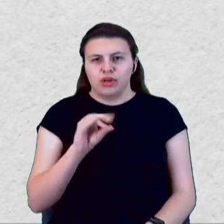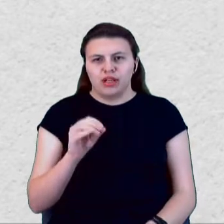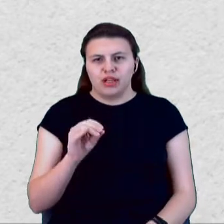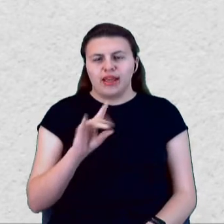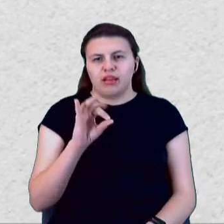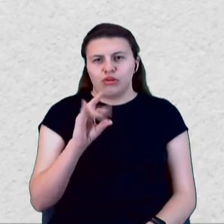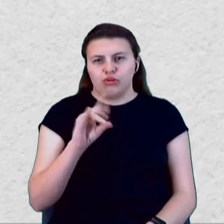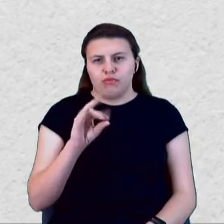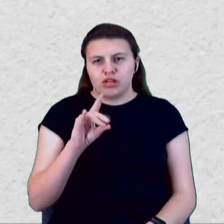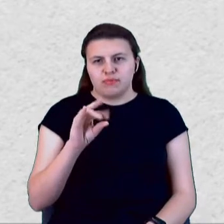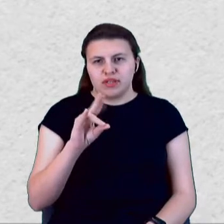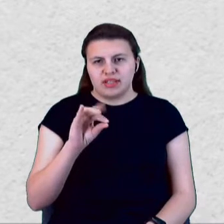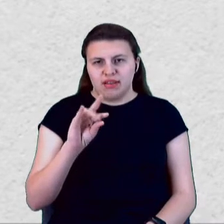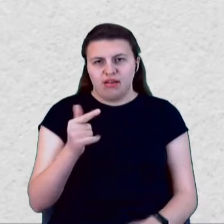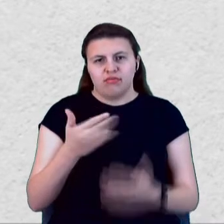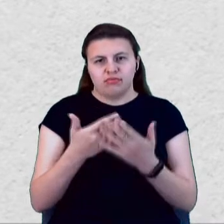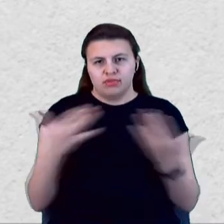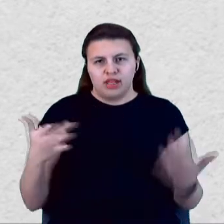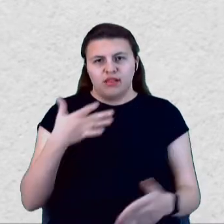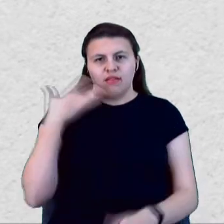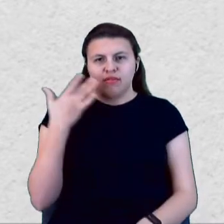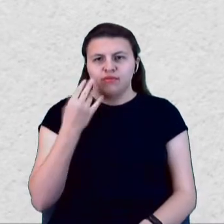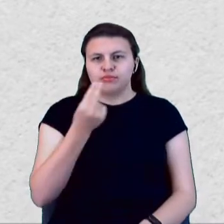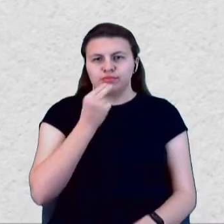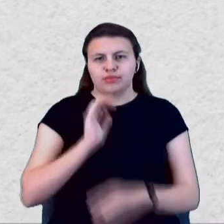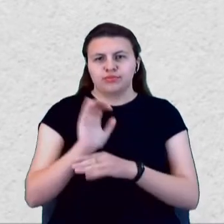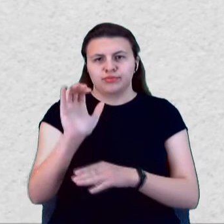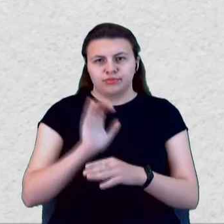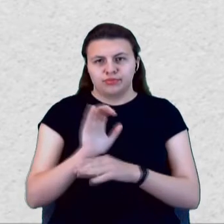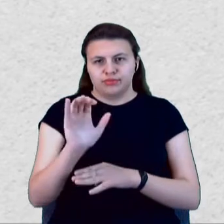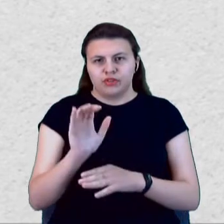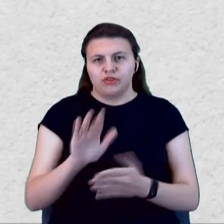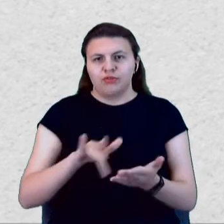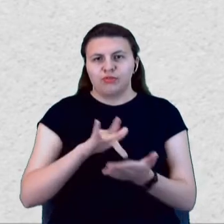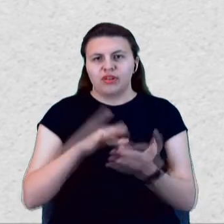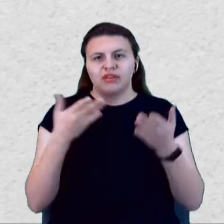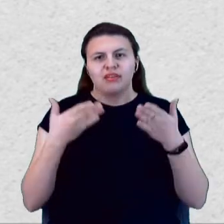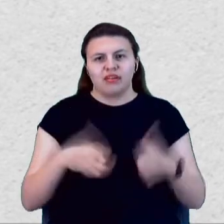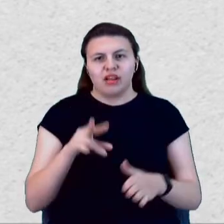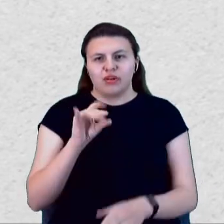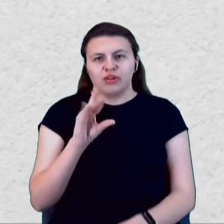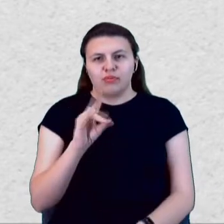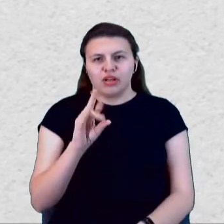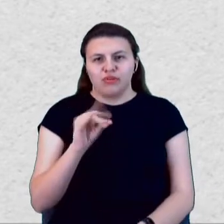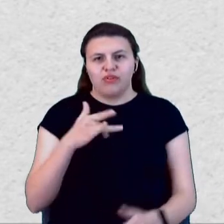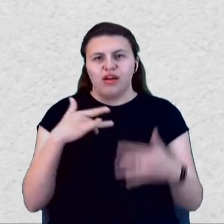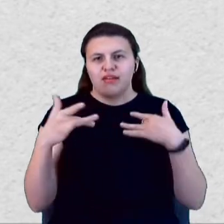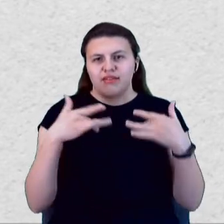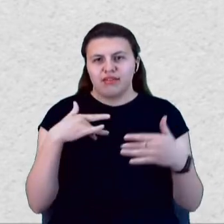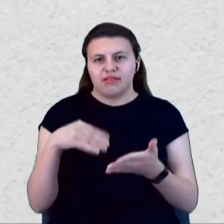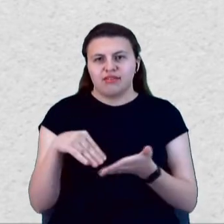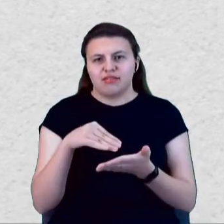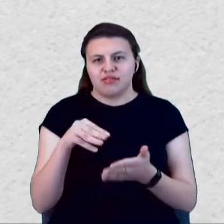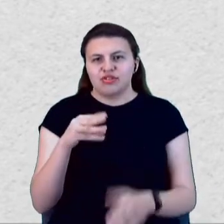та інші. Є підприємства легкої та харчової промисловості. В місті народились Леонід Биков, артист-режисер, Сергій Бондарєв,